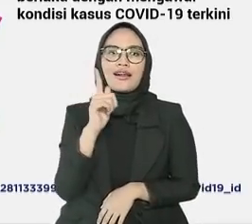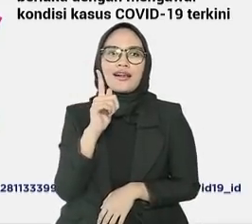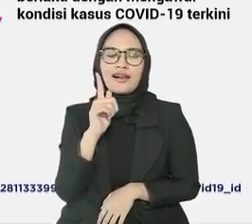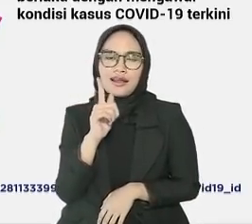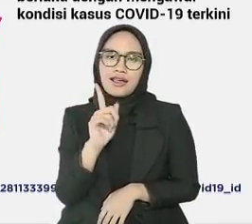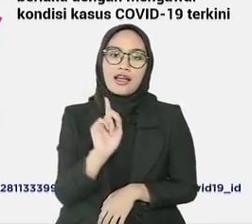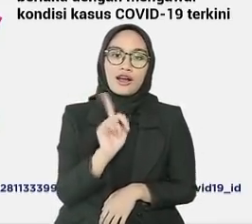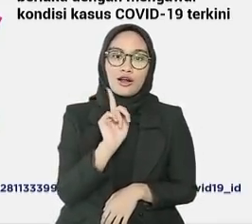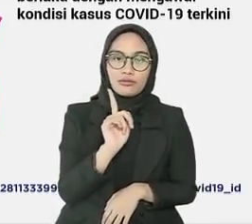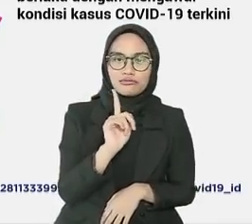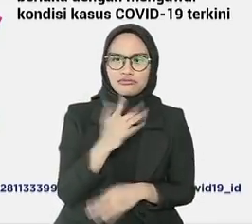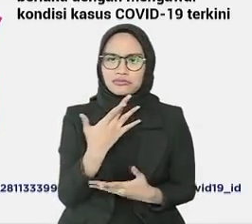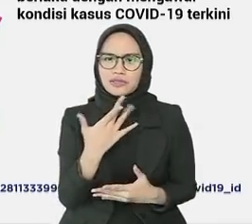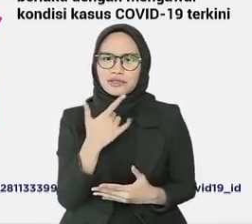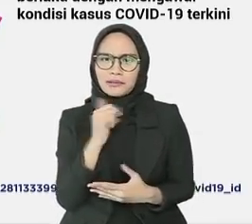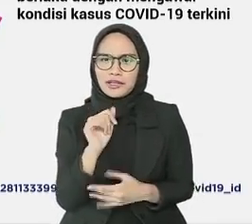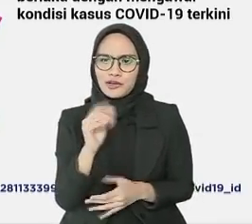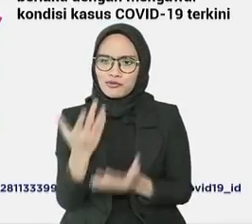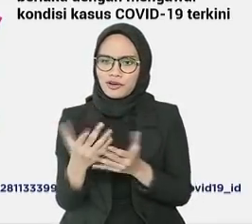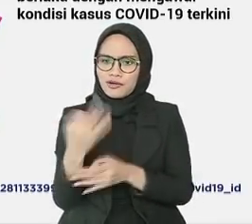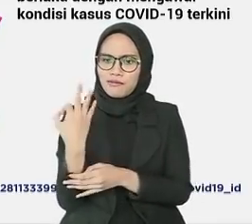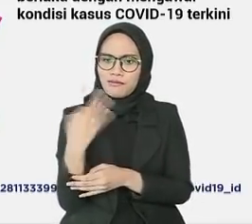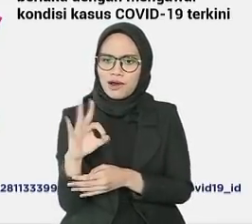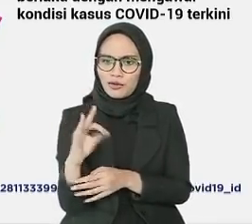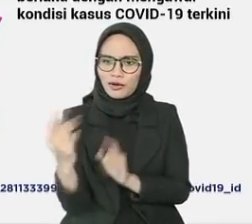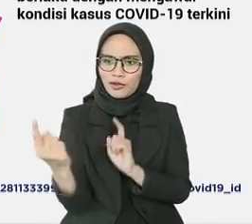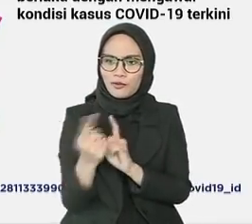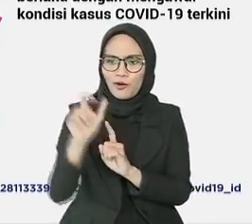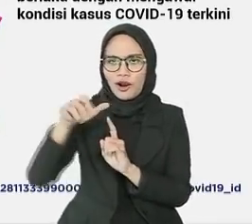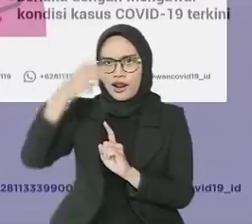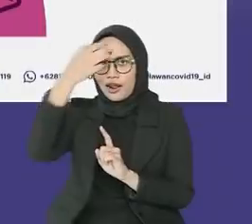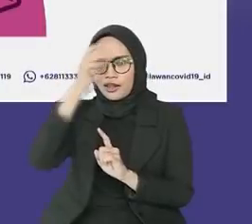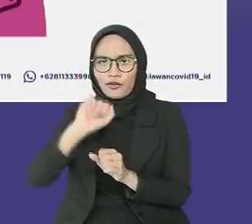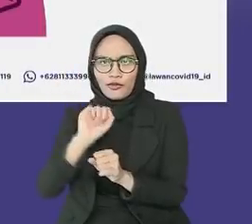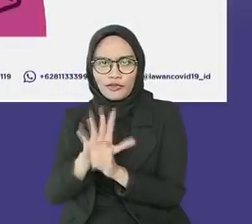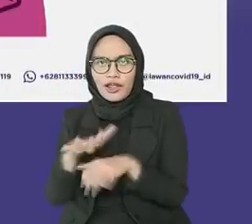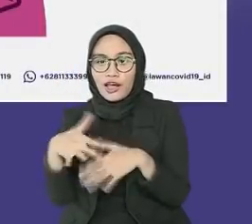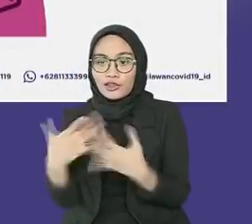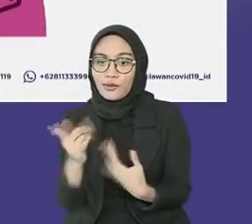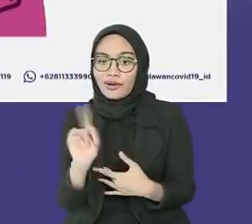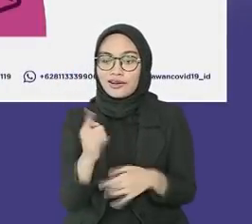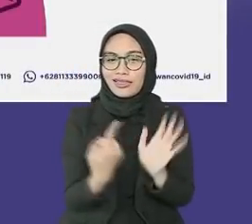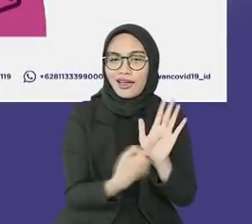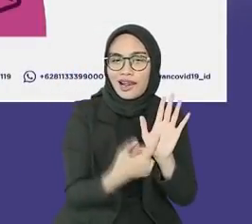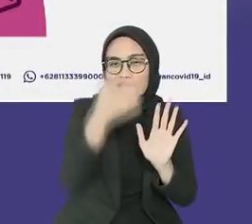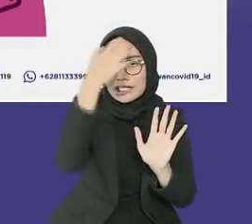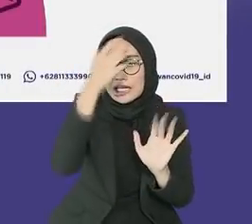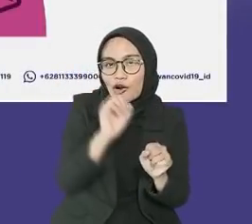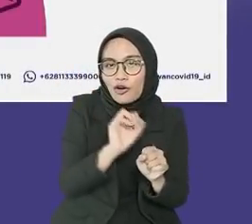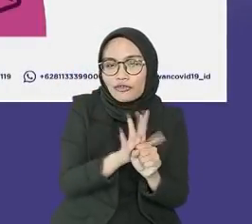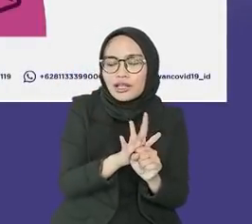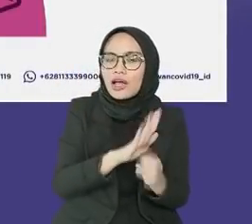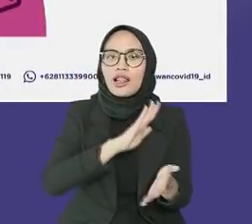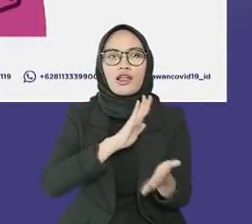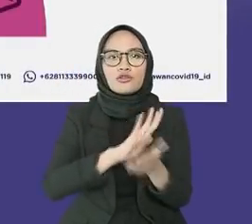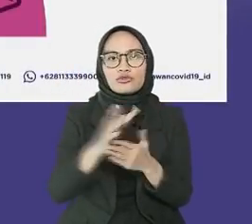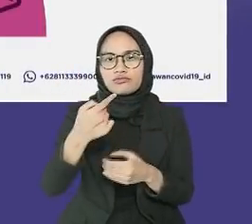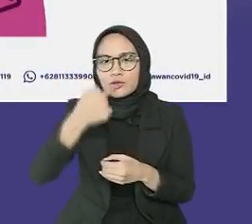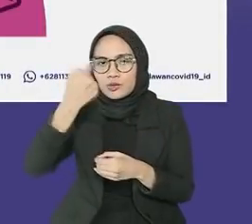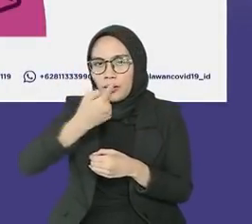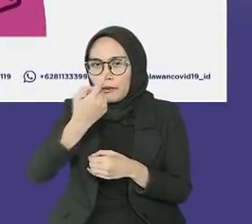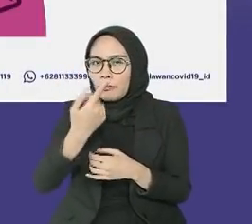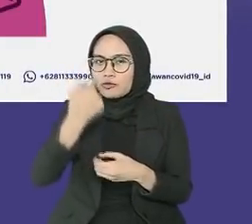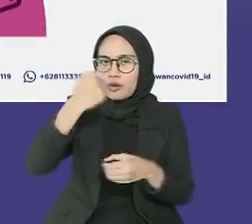COVID-19. Jika merasakan gejala mirip COVID-19, harap masyarakat segera melakukan testing COVID-19